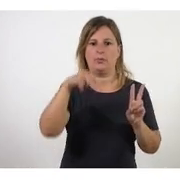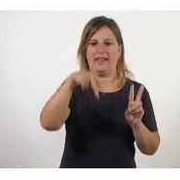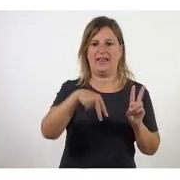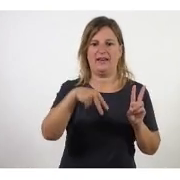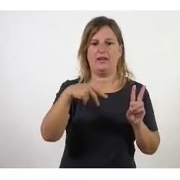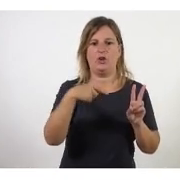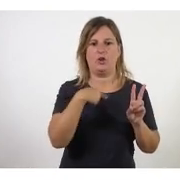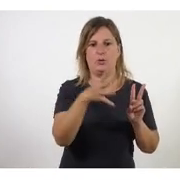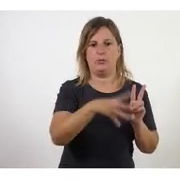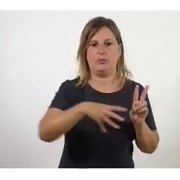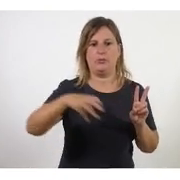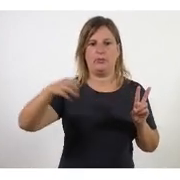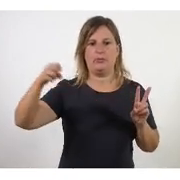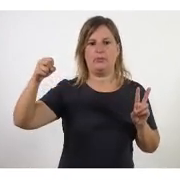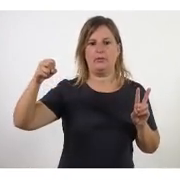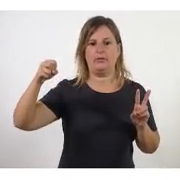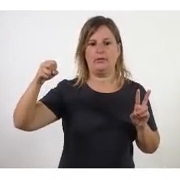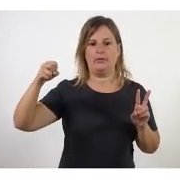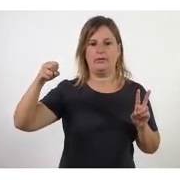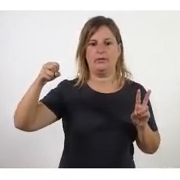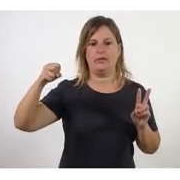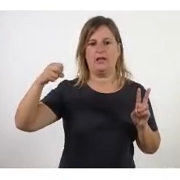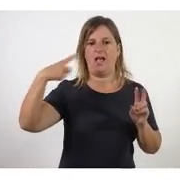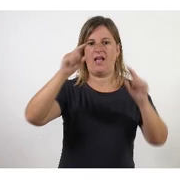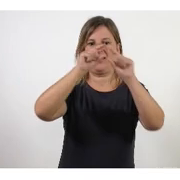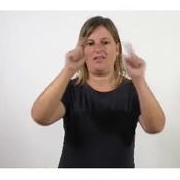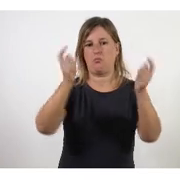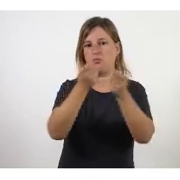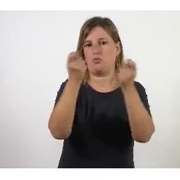el render, surt alguna publicitat per aquí dalt.